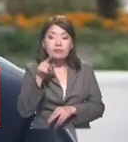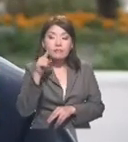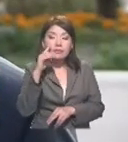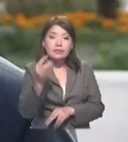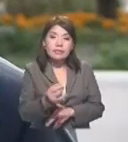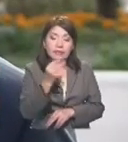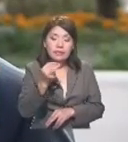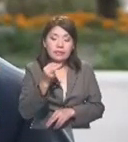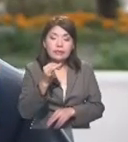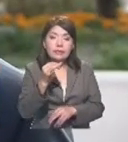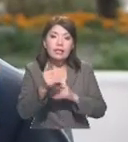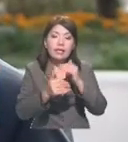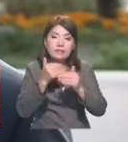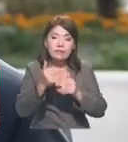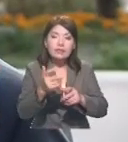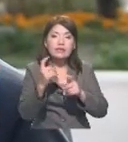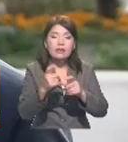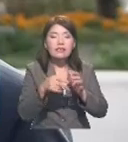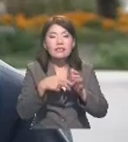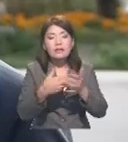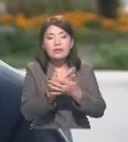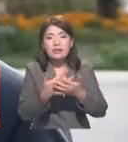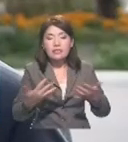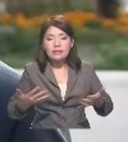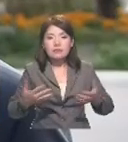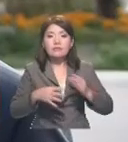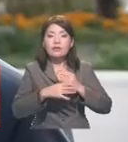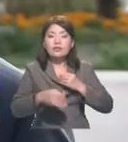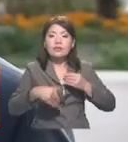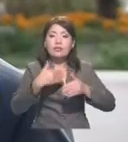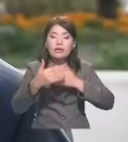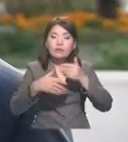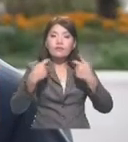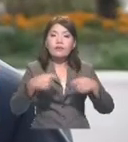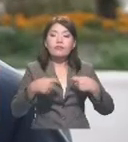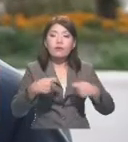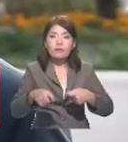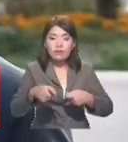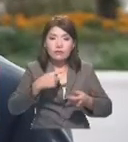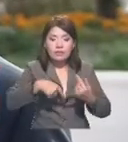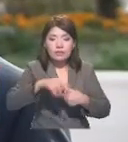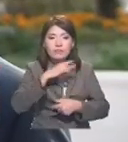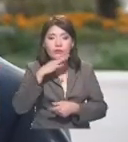зрения развития транспортного потенциала, с точки зрения развития торговли. У нас есть много